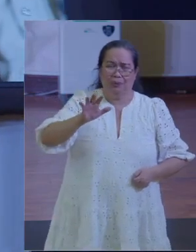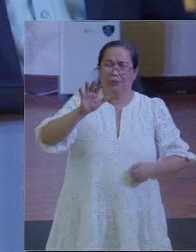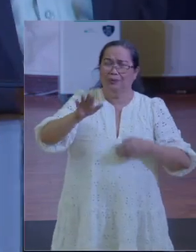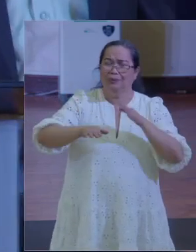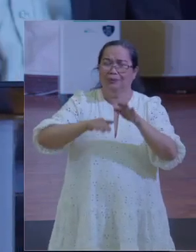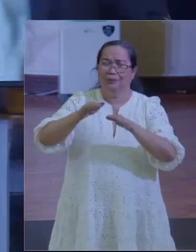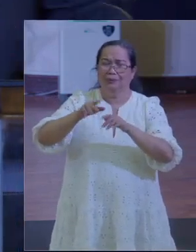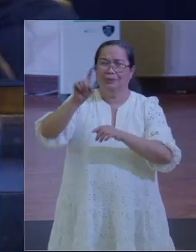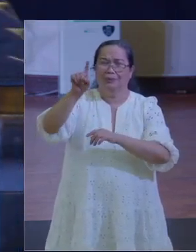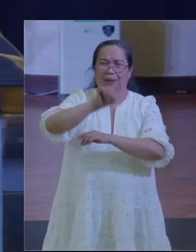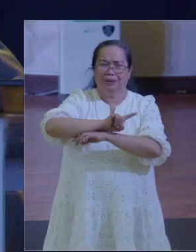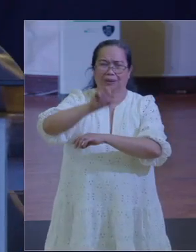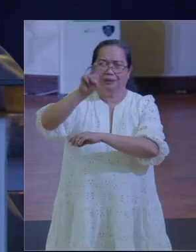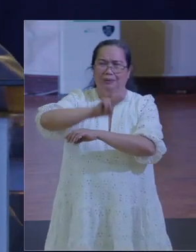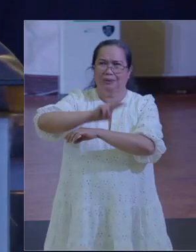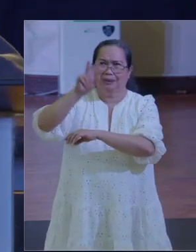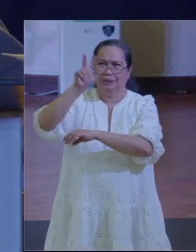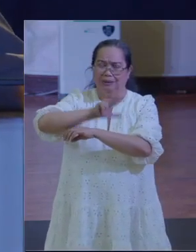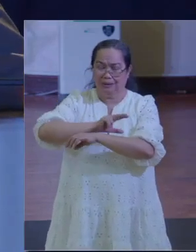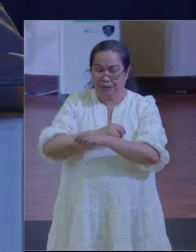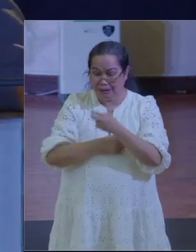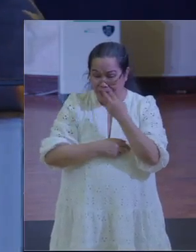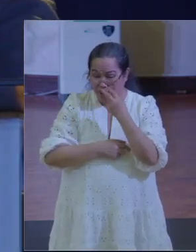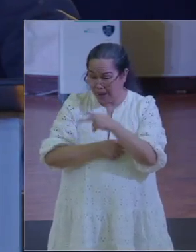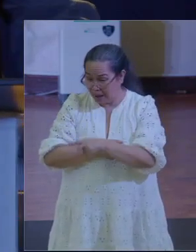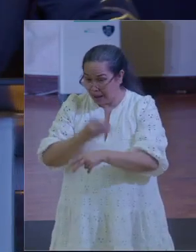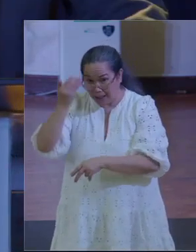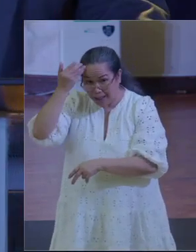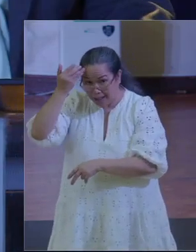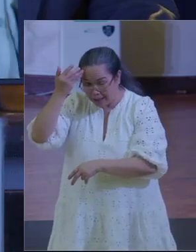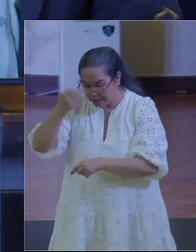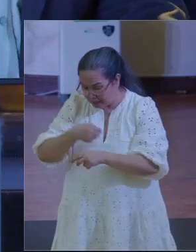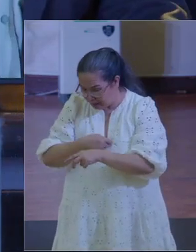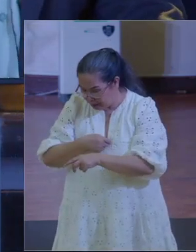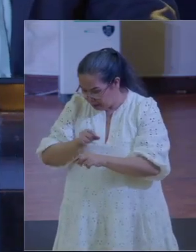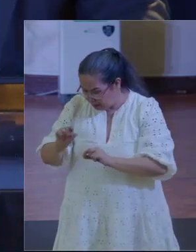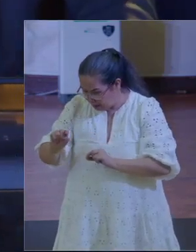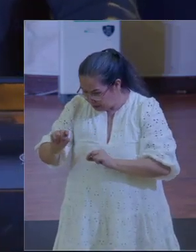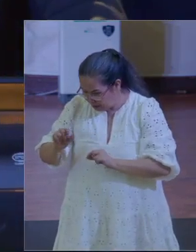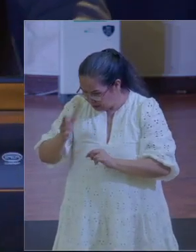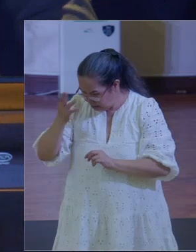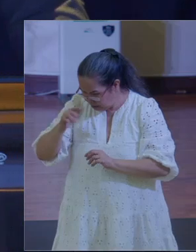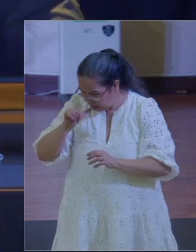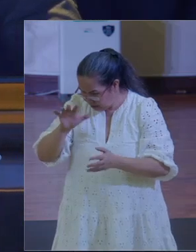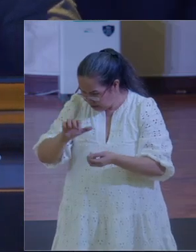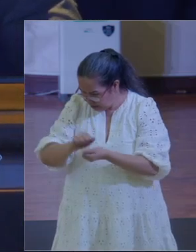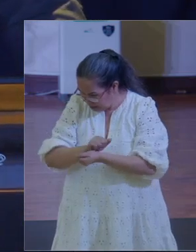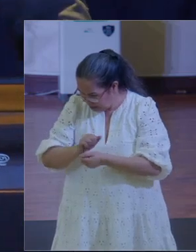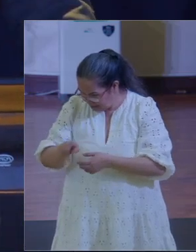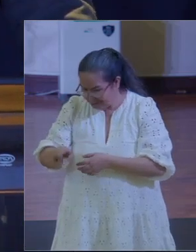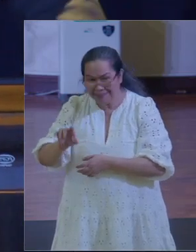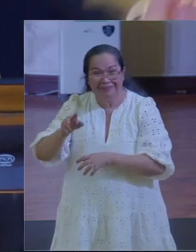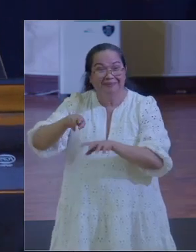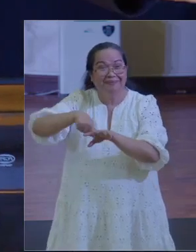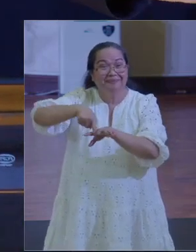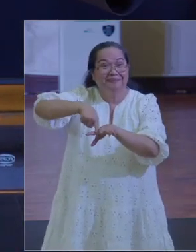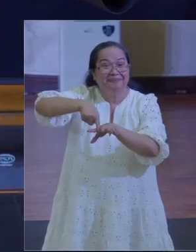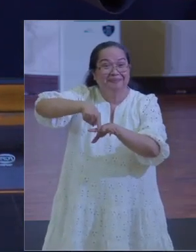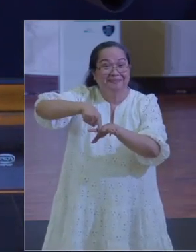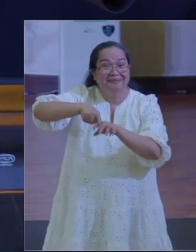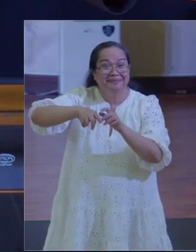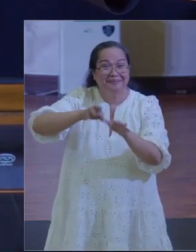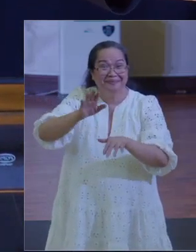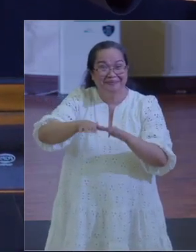siya ilang araw. So tinignan ko yung tsinelas. Ang kapal-kapal pa ng tsinelas. Hindi naman siya madumi. Tapos kinuwento ko, alam niyo